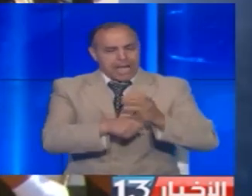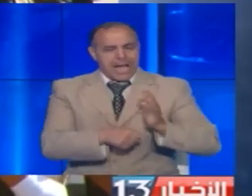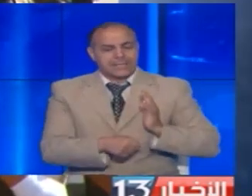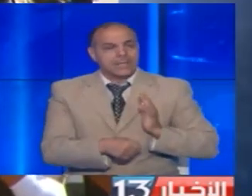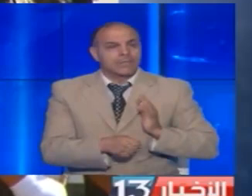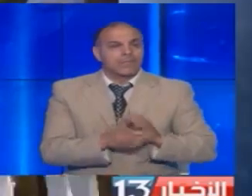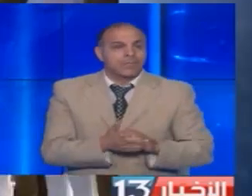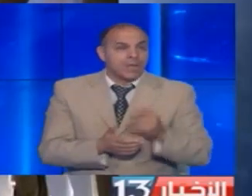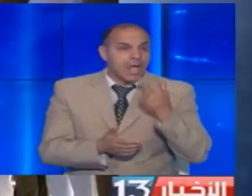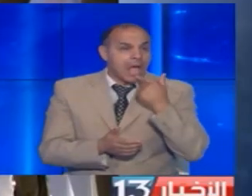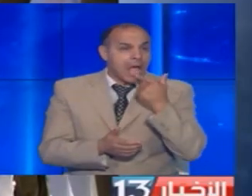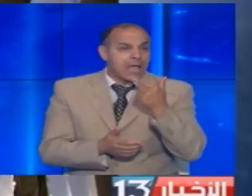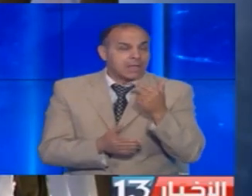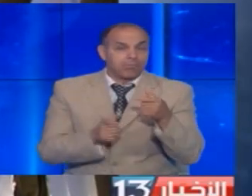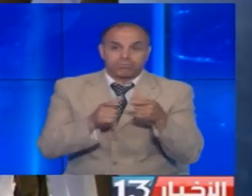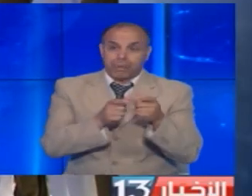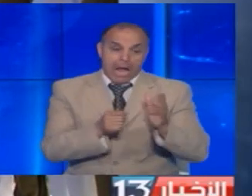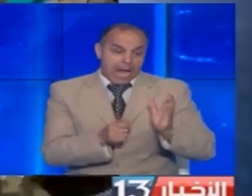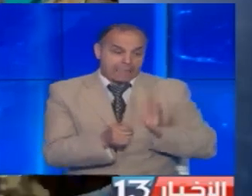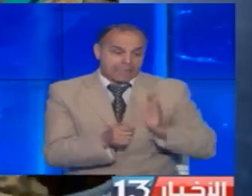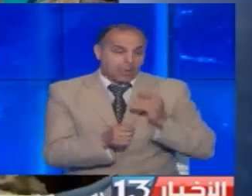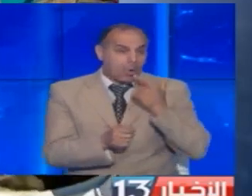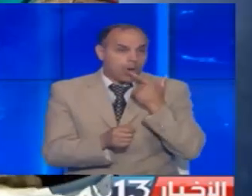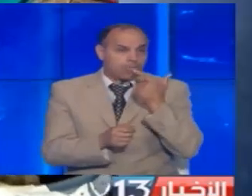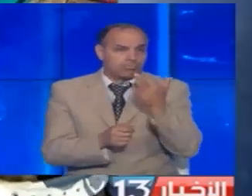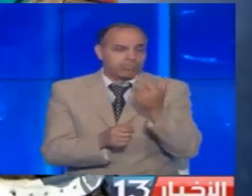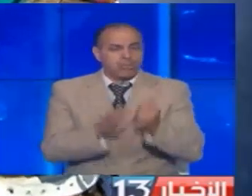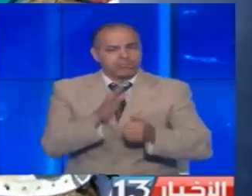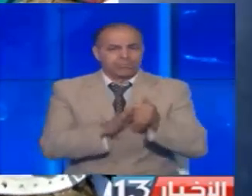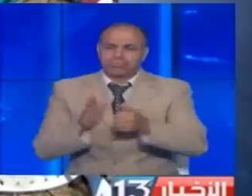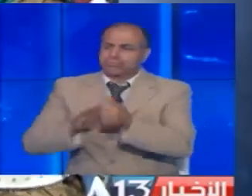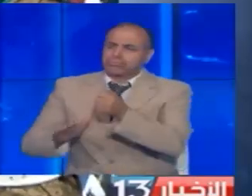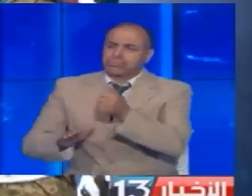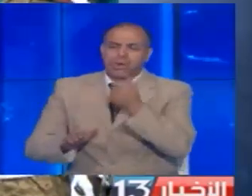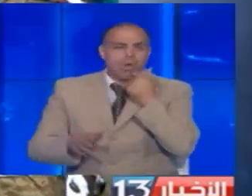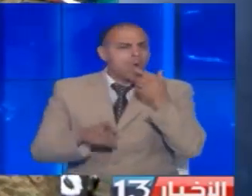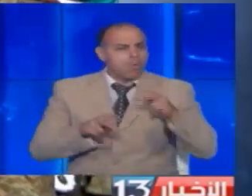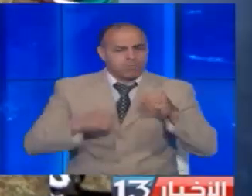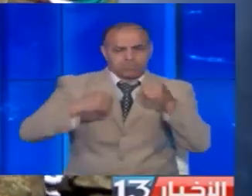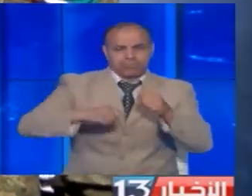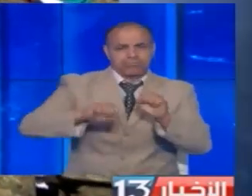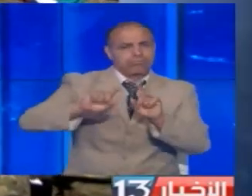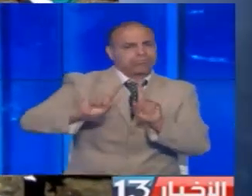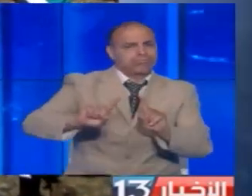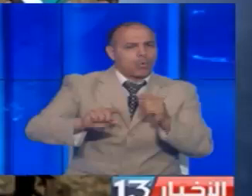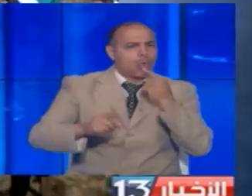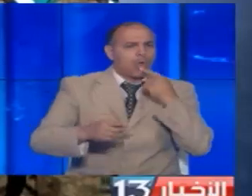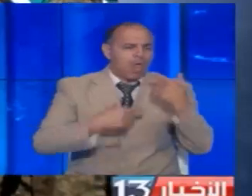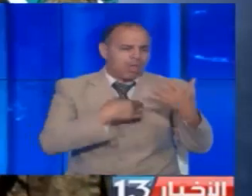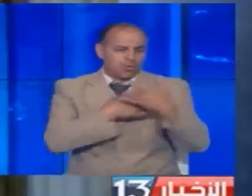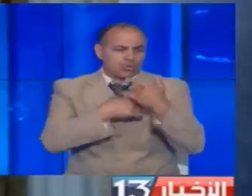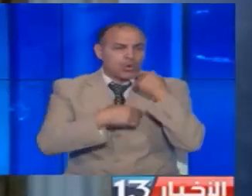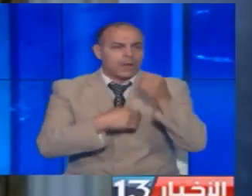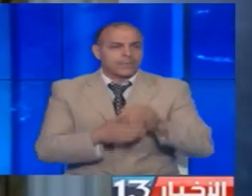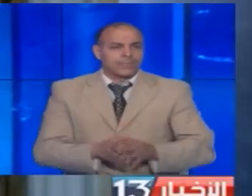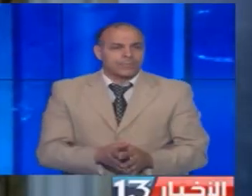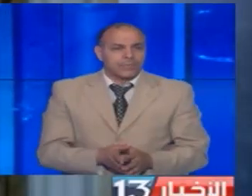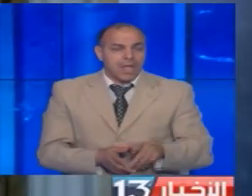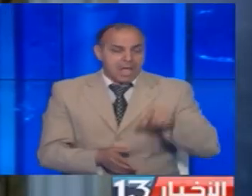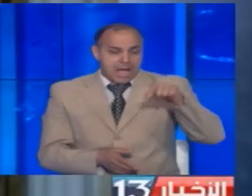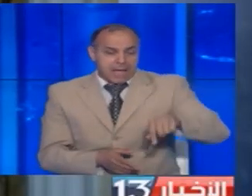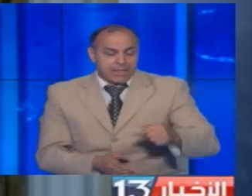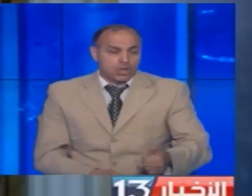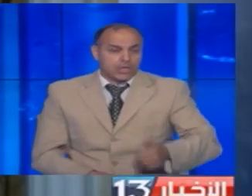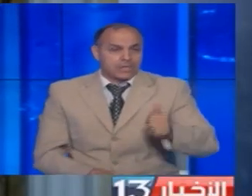الوطني، هذه المؤسسة العسكرية التي راكمت النجاحات ووقفت سدا منيعا أمام التهديدات. هذا